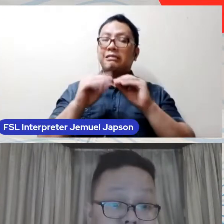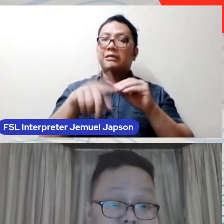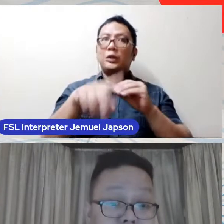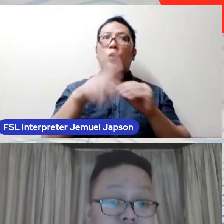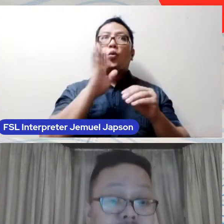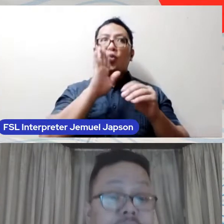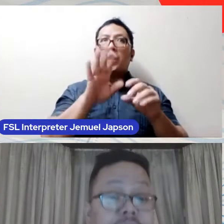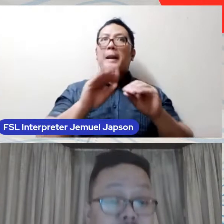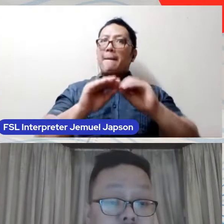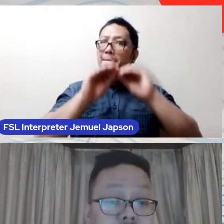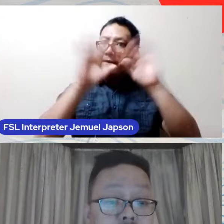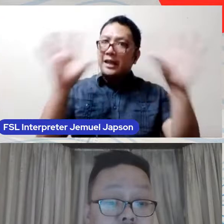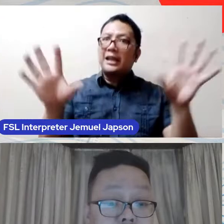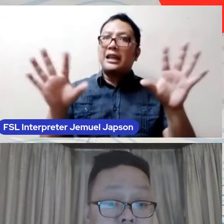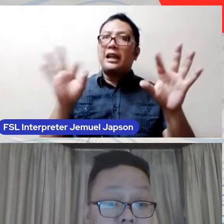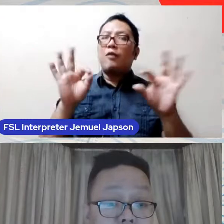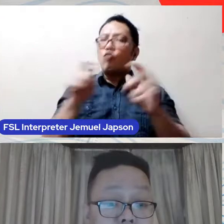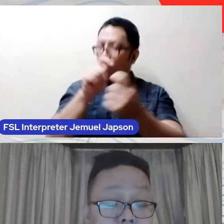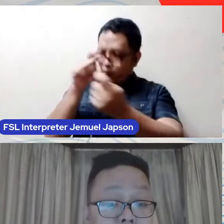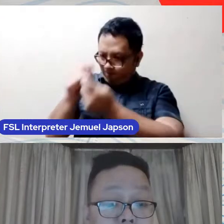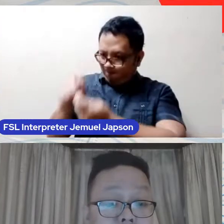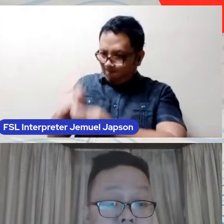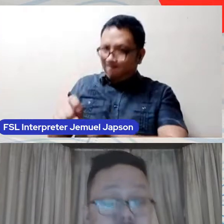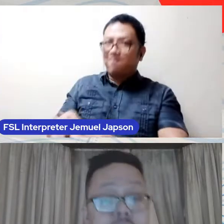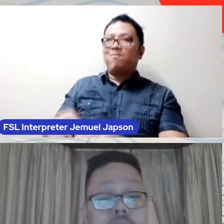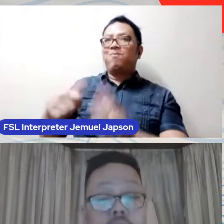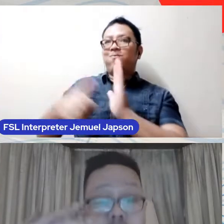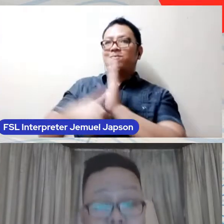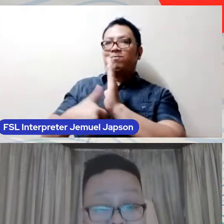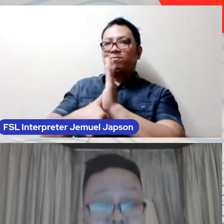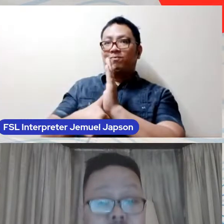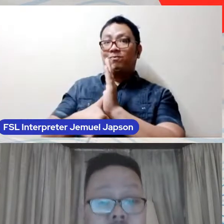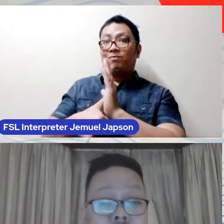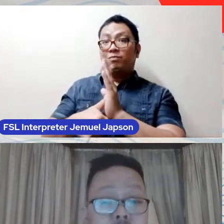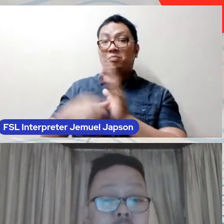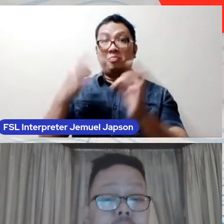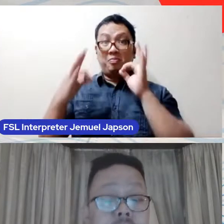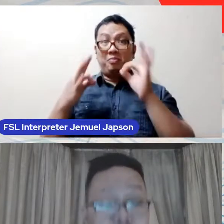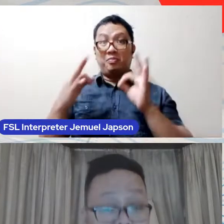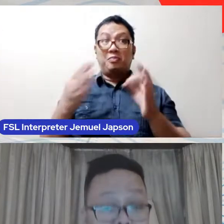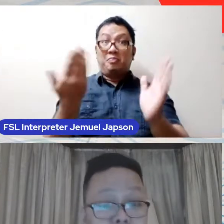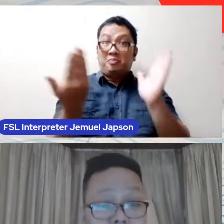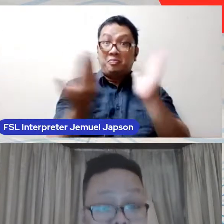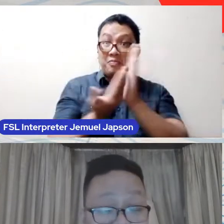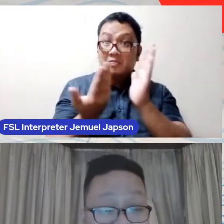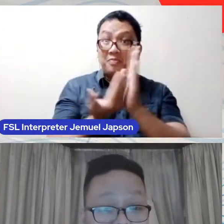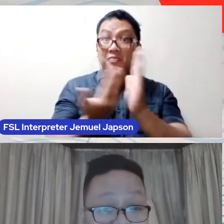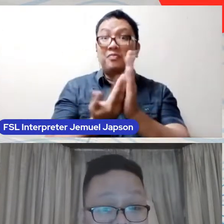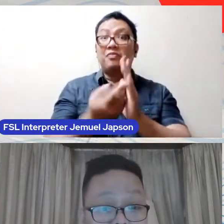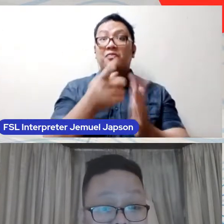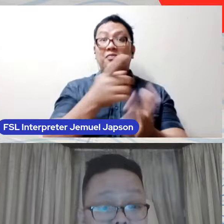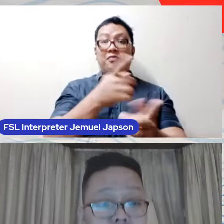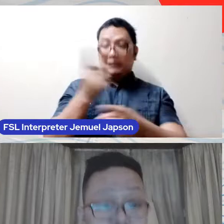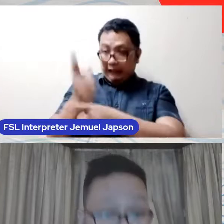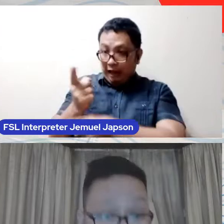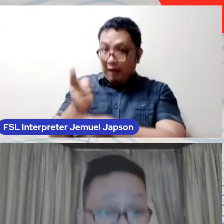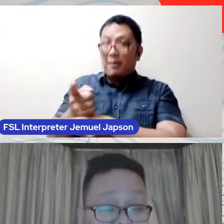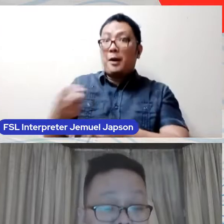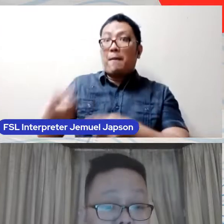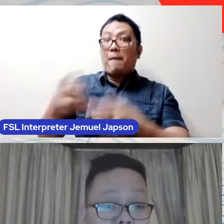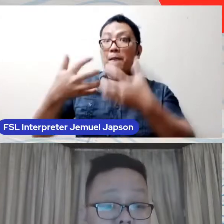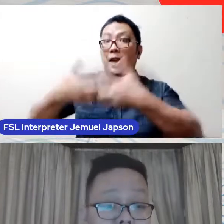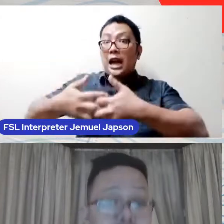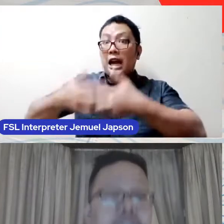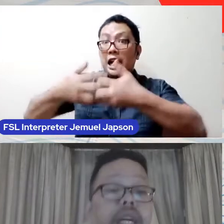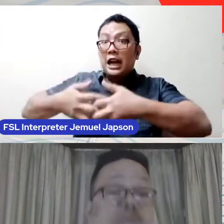mag-vouch para sa accuracy ng elections, di ba? Kasi kung mapapatunayan mong accurate yung makina, therefore